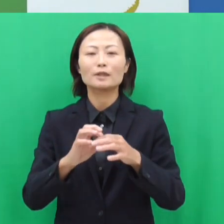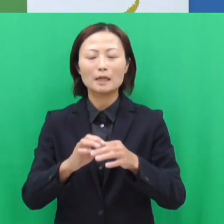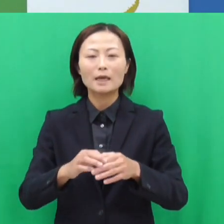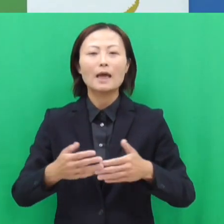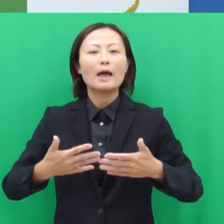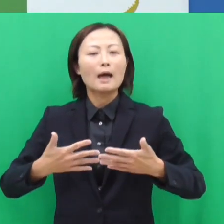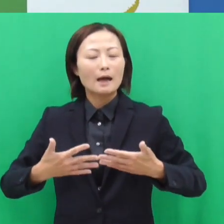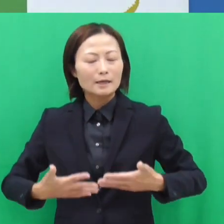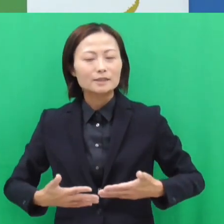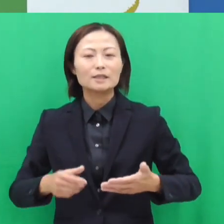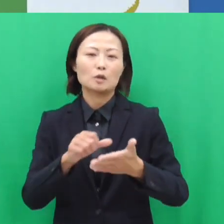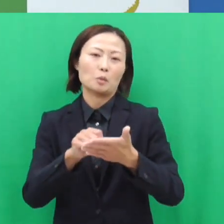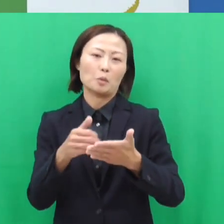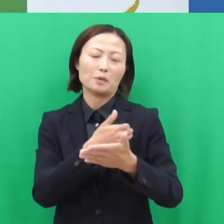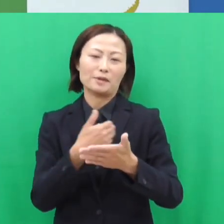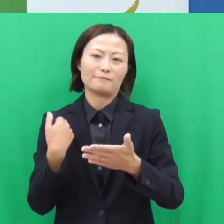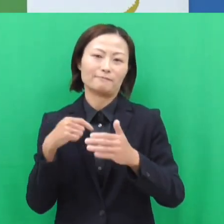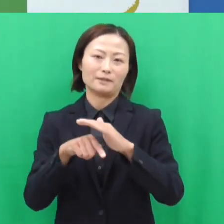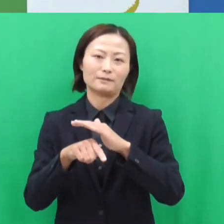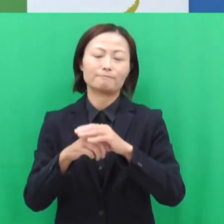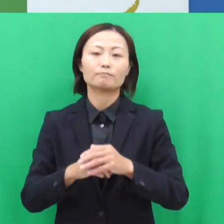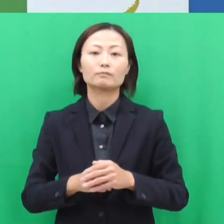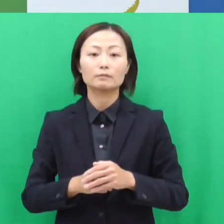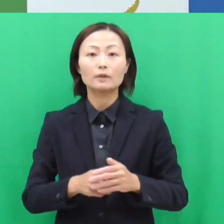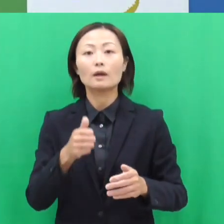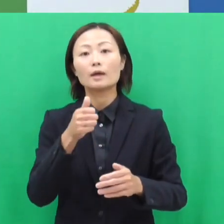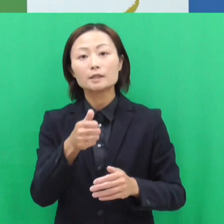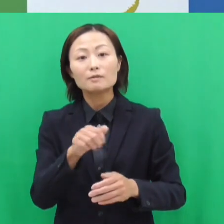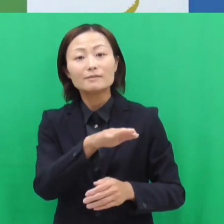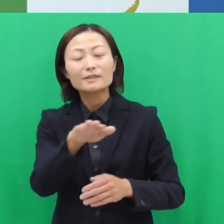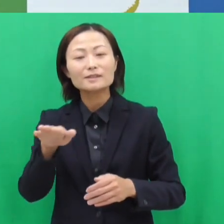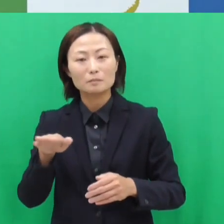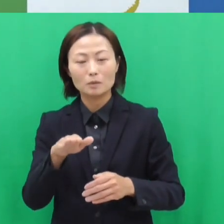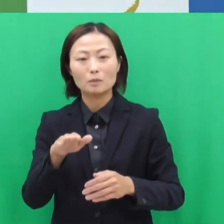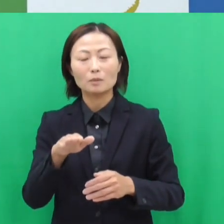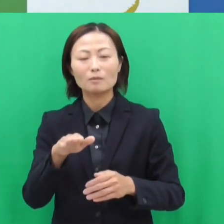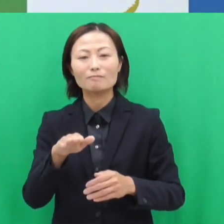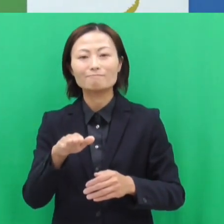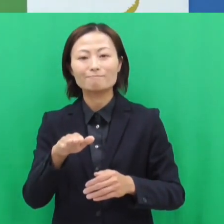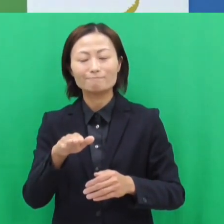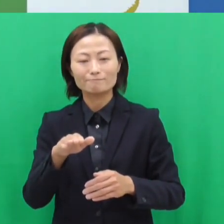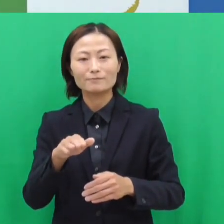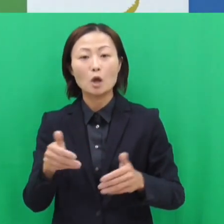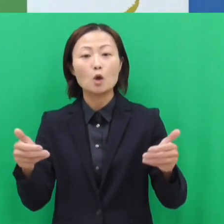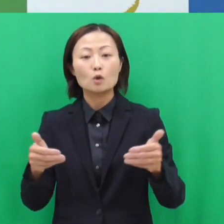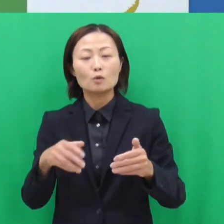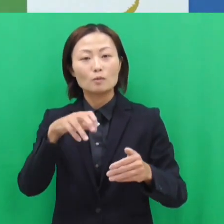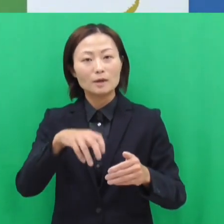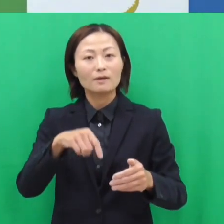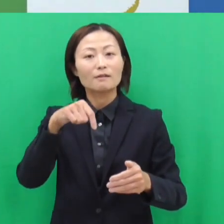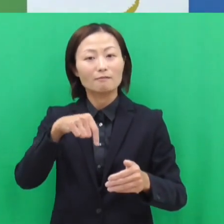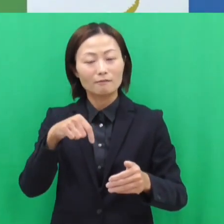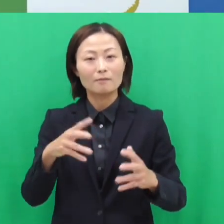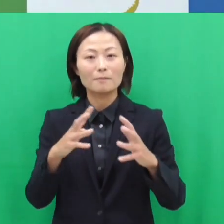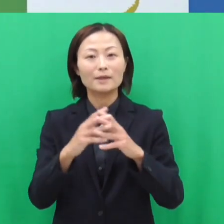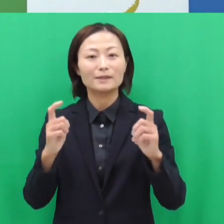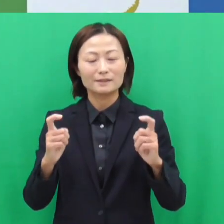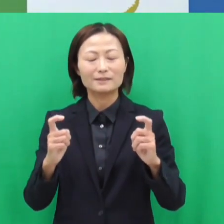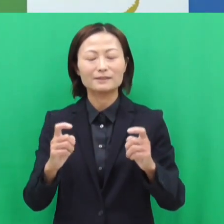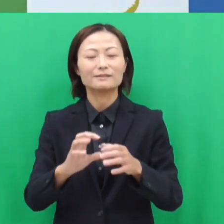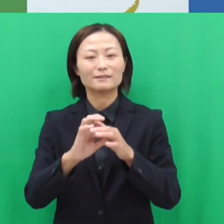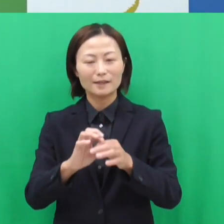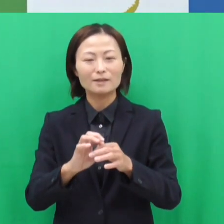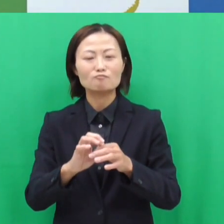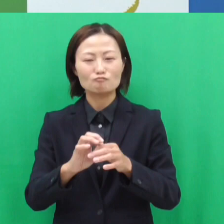て登録をしていただけると思います記者の皆さんも住民票が宮城県になってもですね勤務時間です